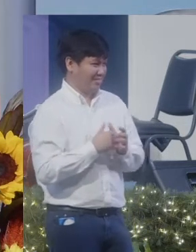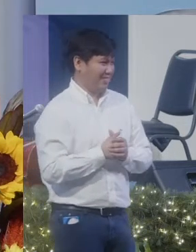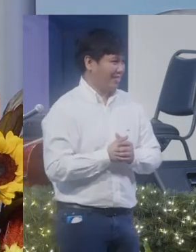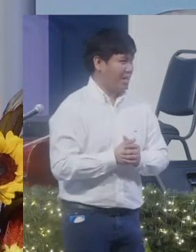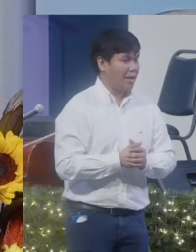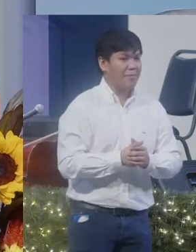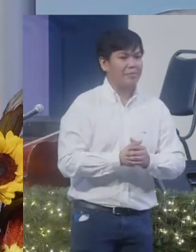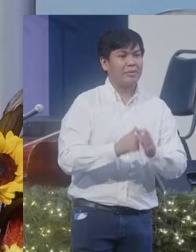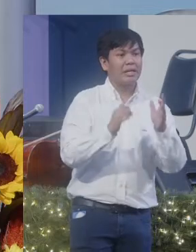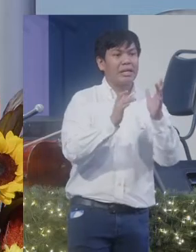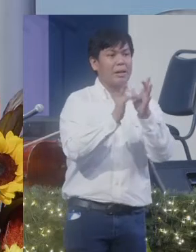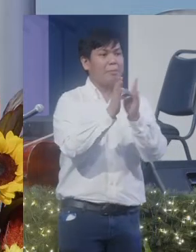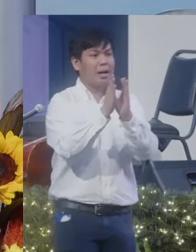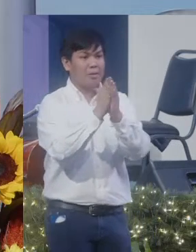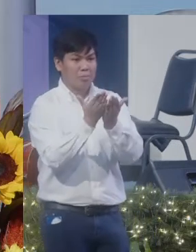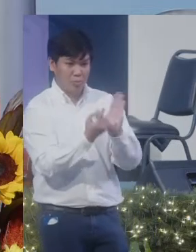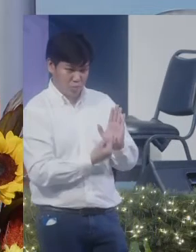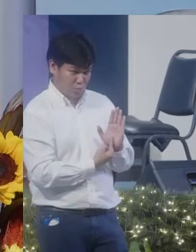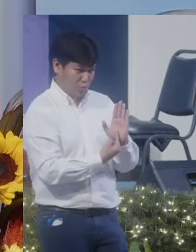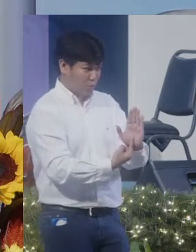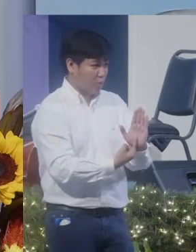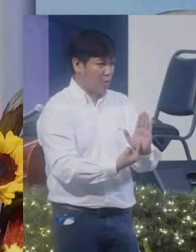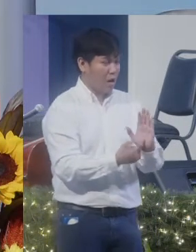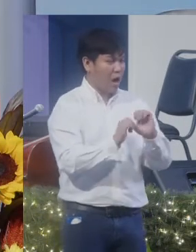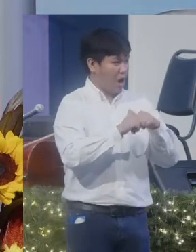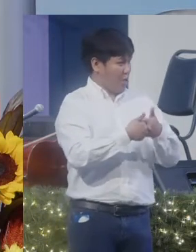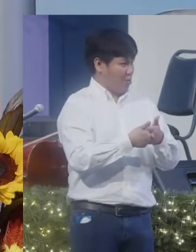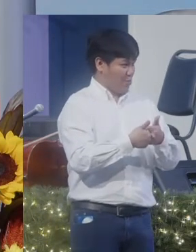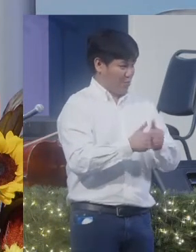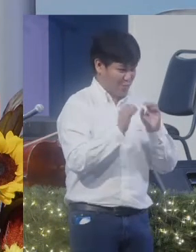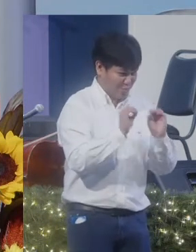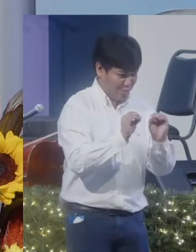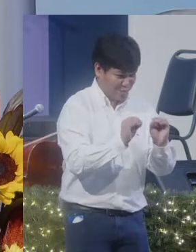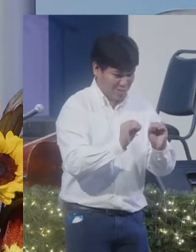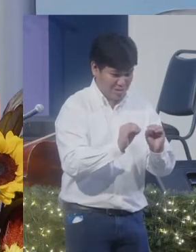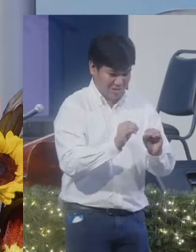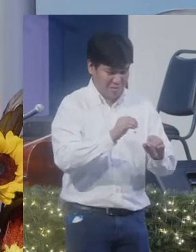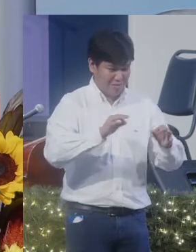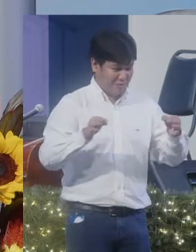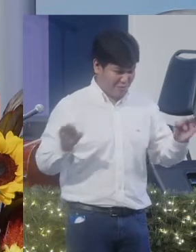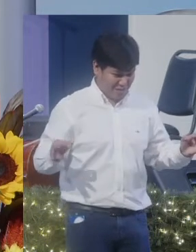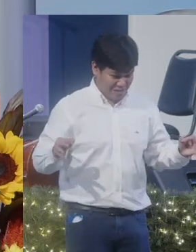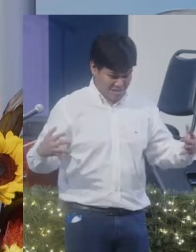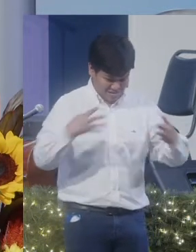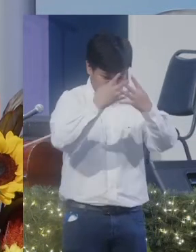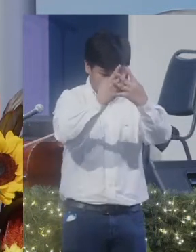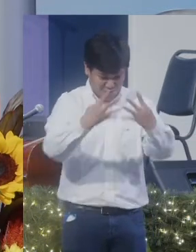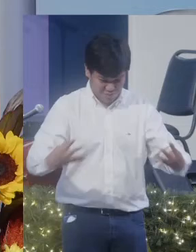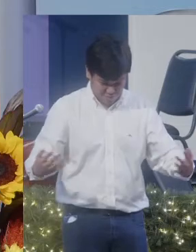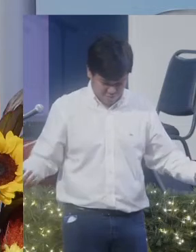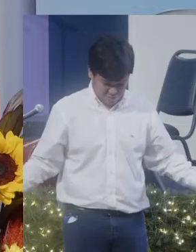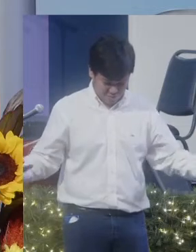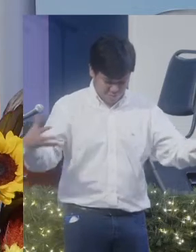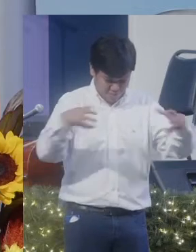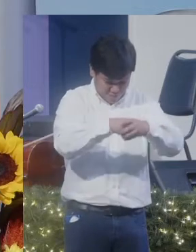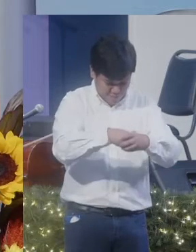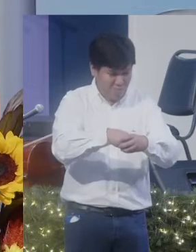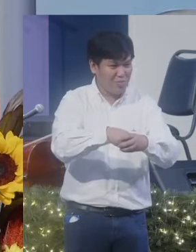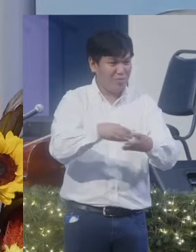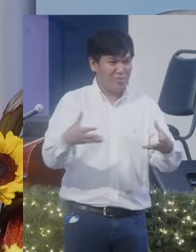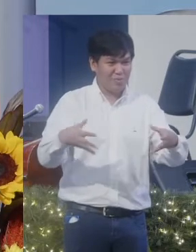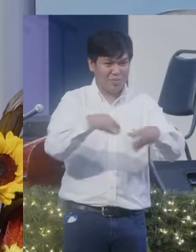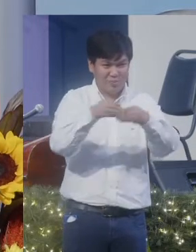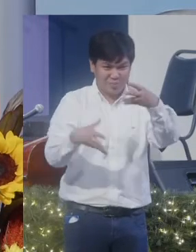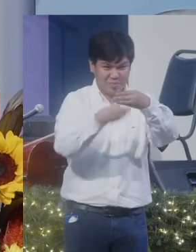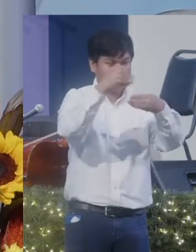Nabibigyang buhay ng Panginoon. Kung papaano niya inutusan yung mga isda na pumasok sa lambat, gayon din mga kapatid, di ba ang